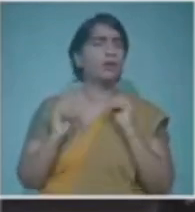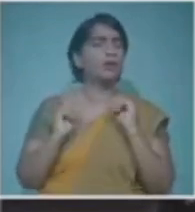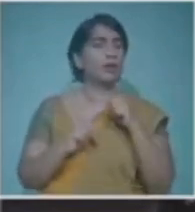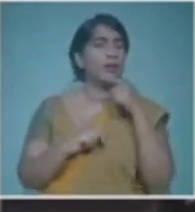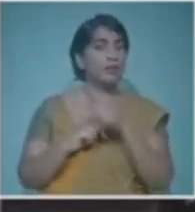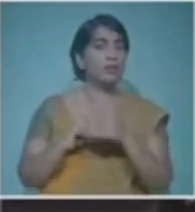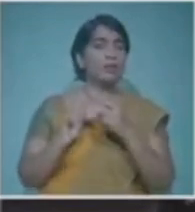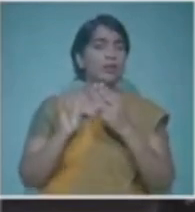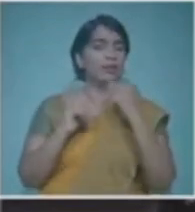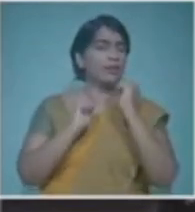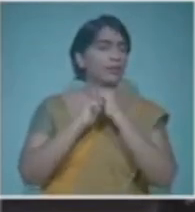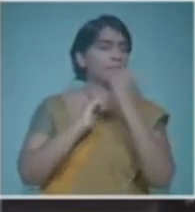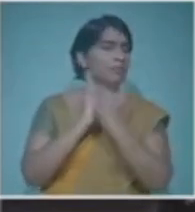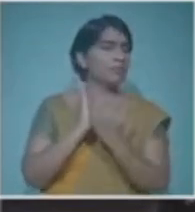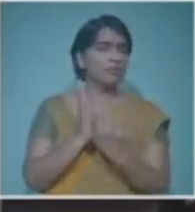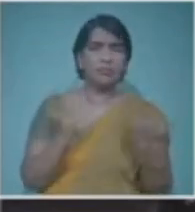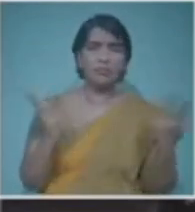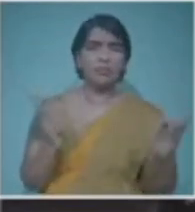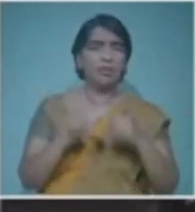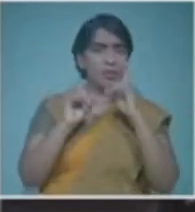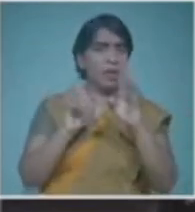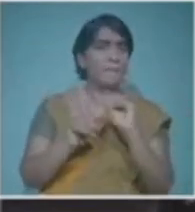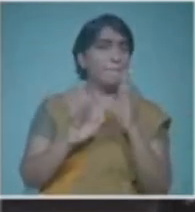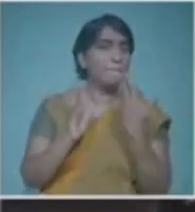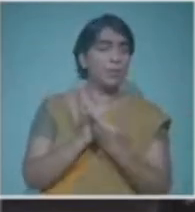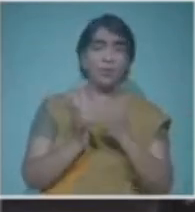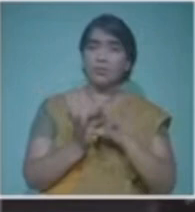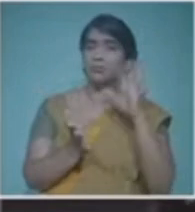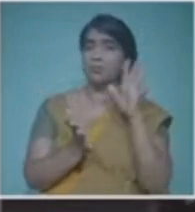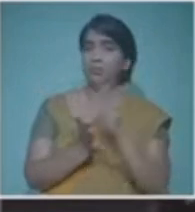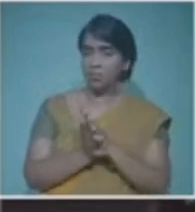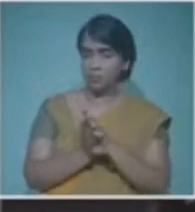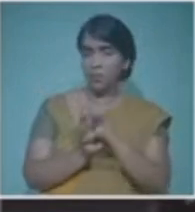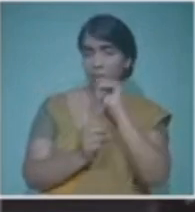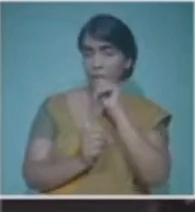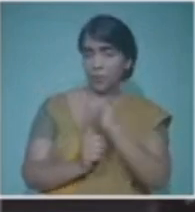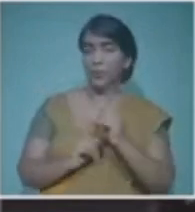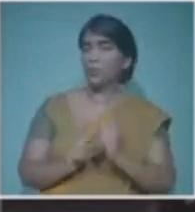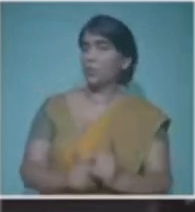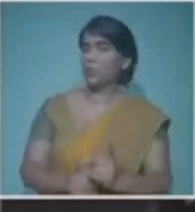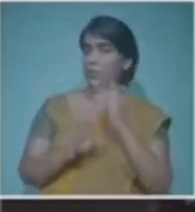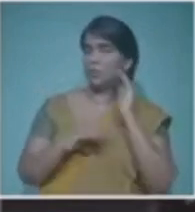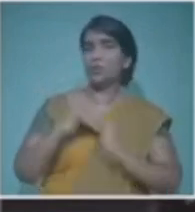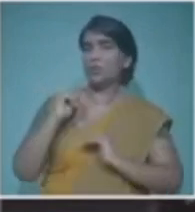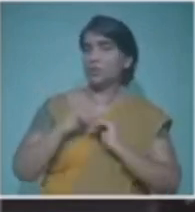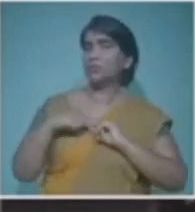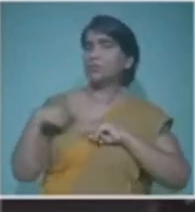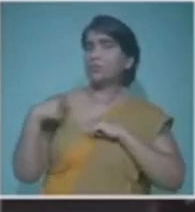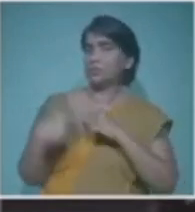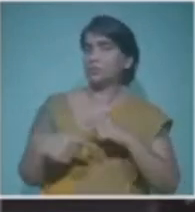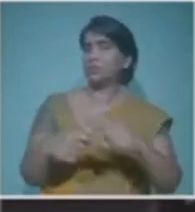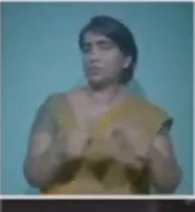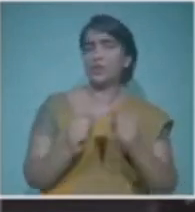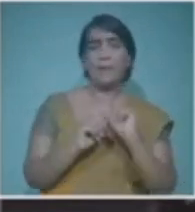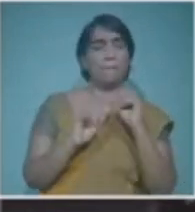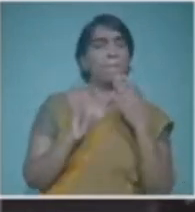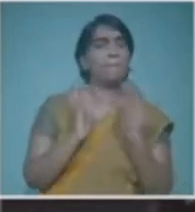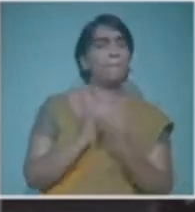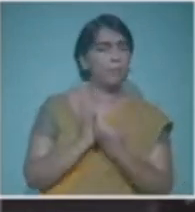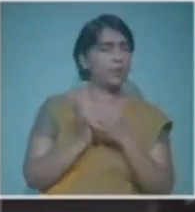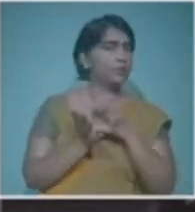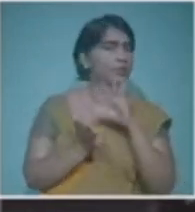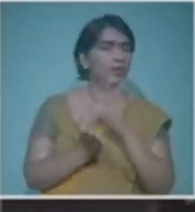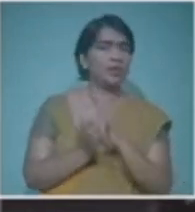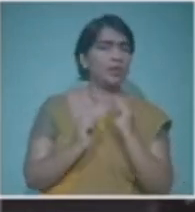මේ සඳහා වැඩපිළිවෙලක් නැද්ද මේ වගේ ප්‍රතිපත්ති තීන්දුව ගන්නකොට යම් සාධනීය ක්‍රමවේදයකට තිරසාර ක්‍රමවේදයකට ප්‍රතිපත්ති තීන්දුව